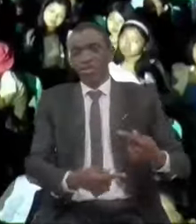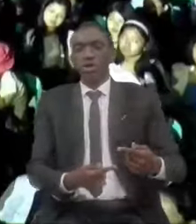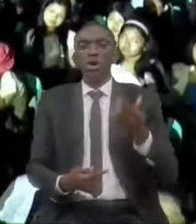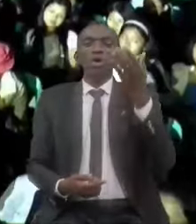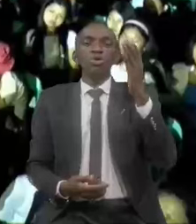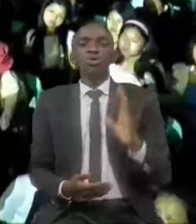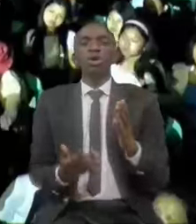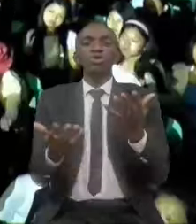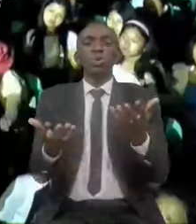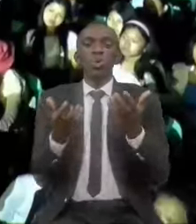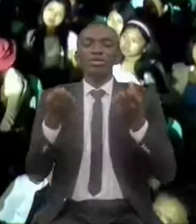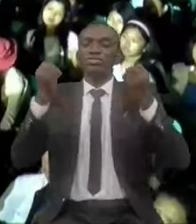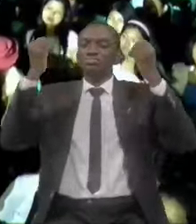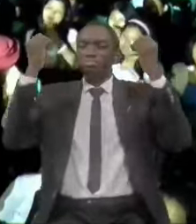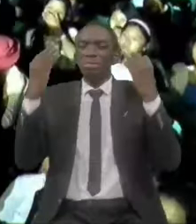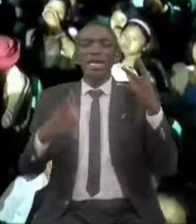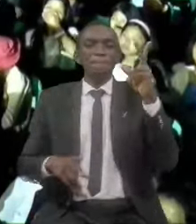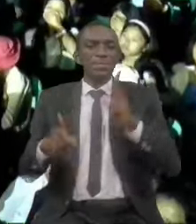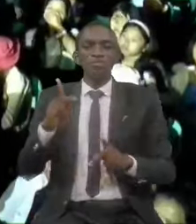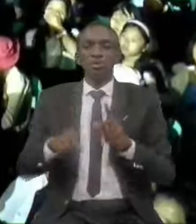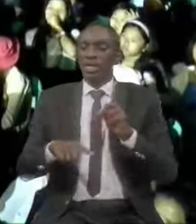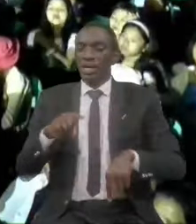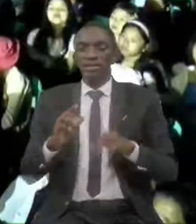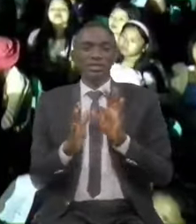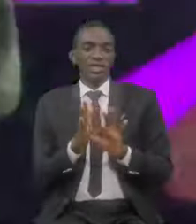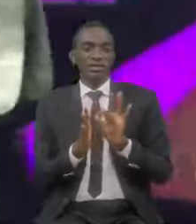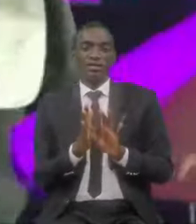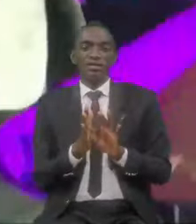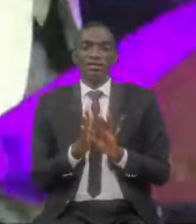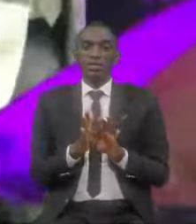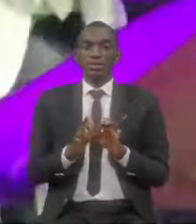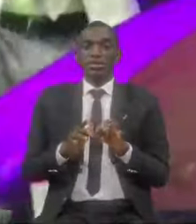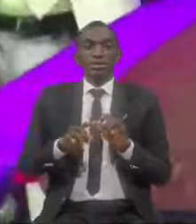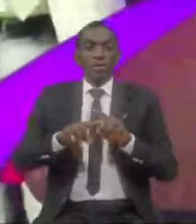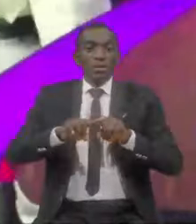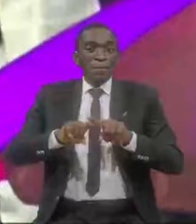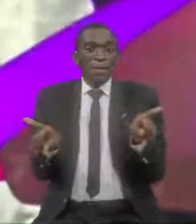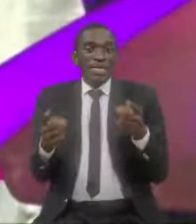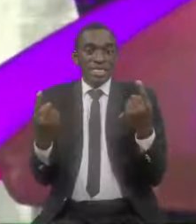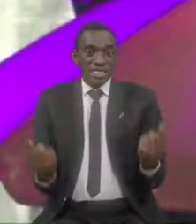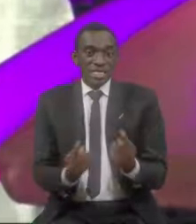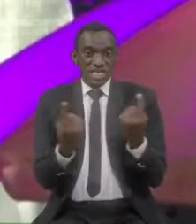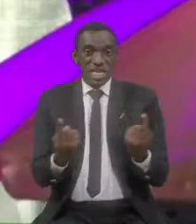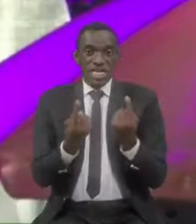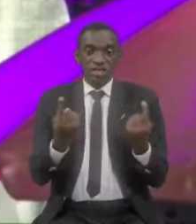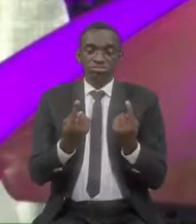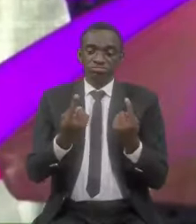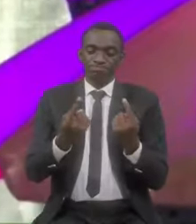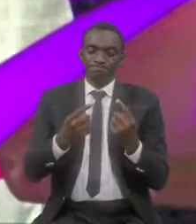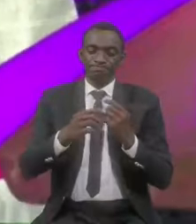il veut des multitudes innombrables. Mais le péché